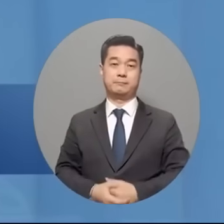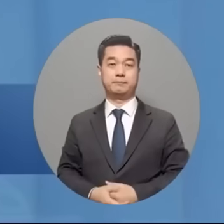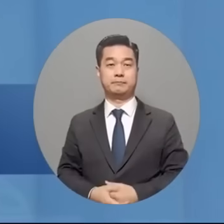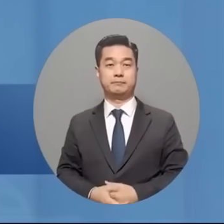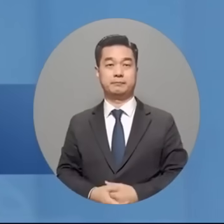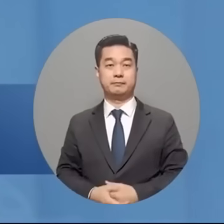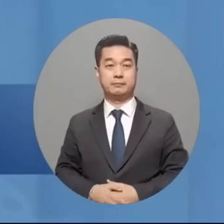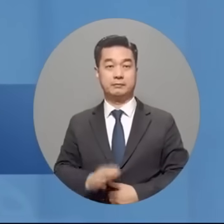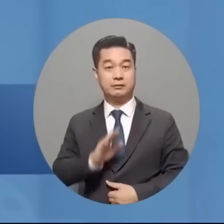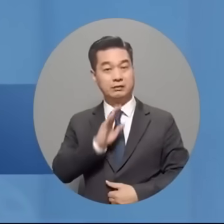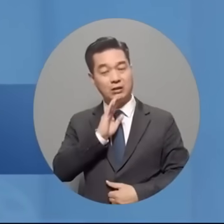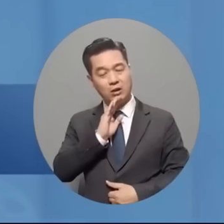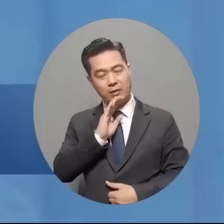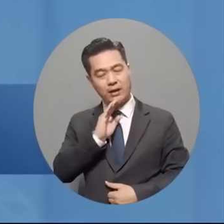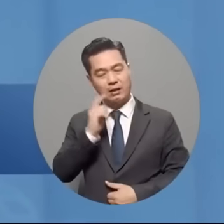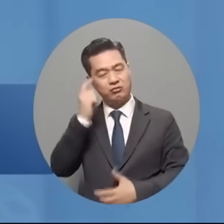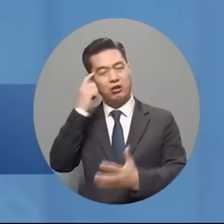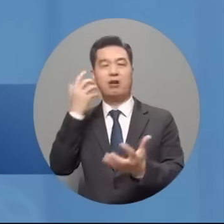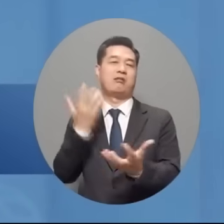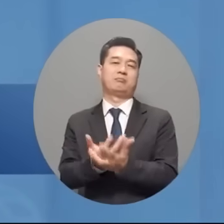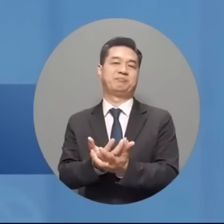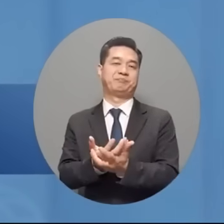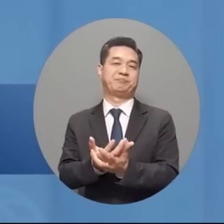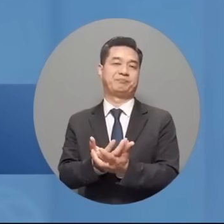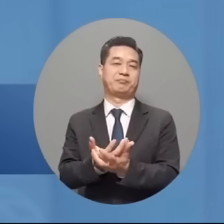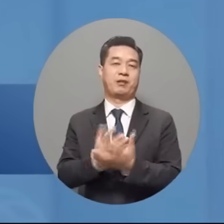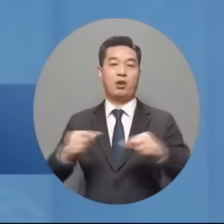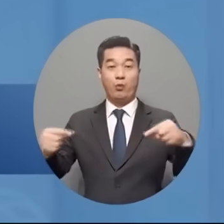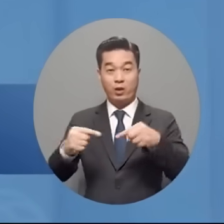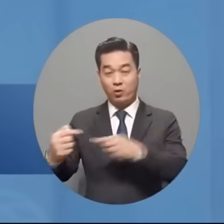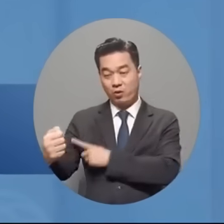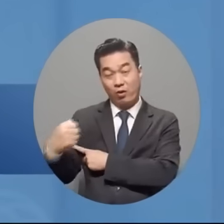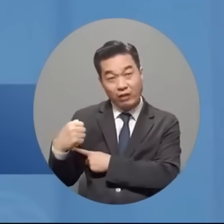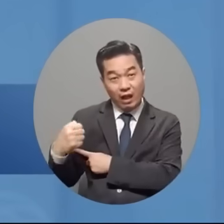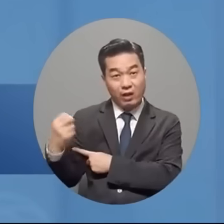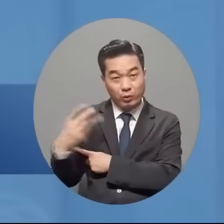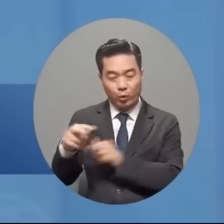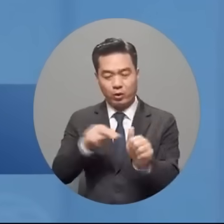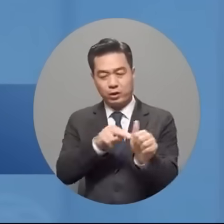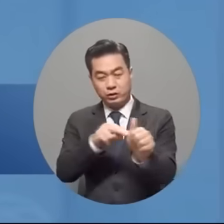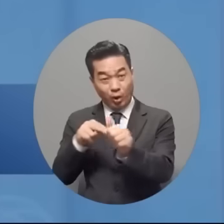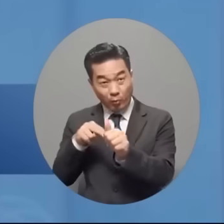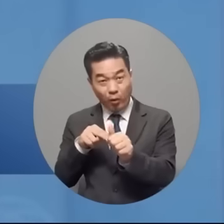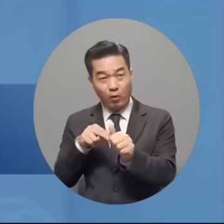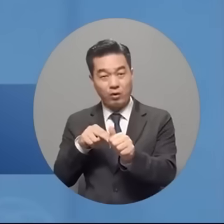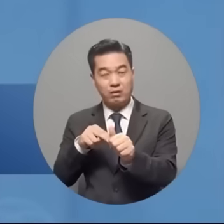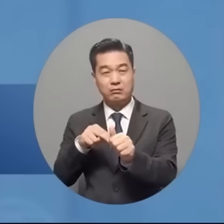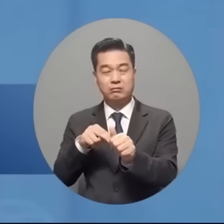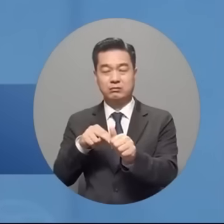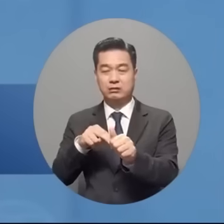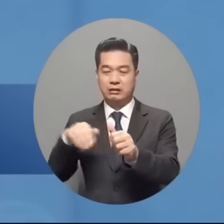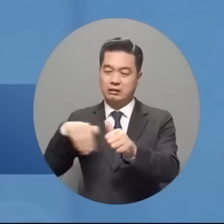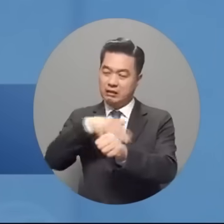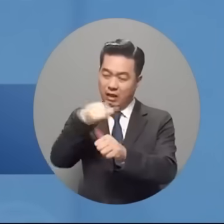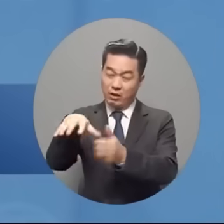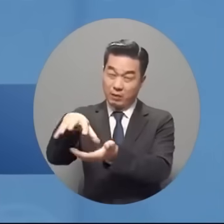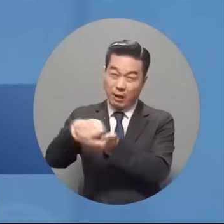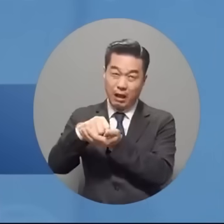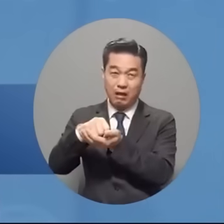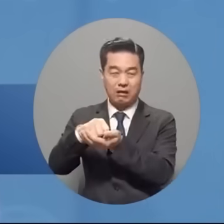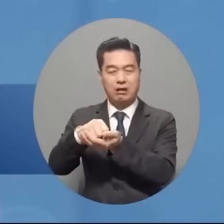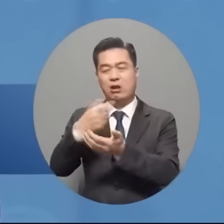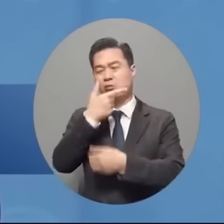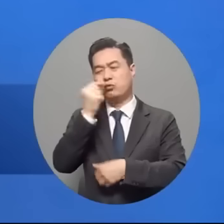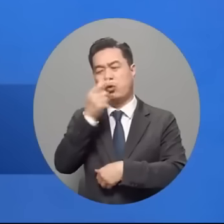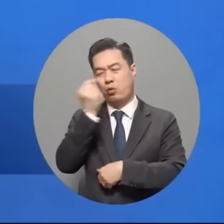정말 너무 충격적이었습니다. 외교적 역량과 또 정보 역량의 현주소를 알려주는 것 같아서